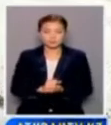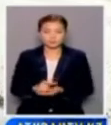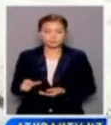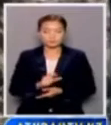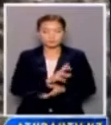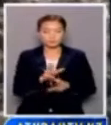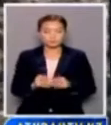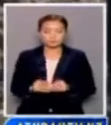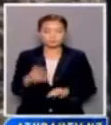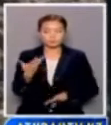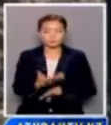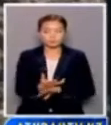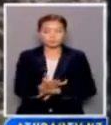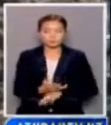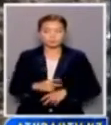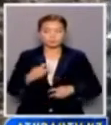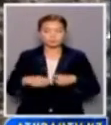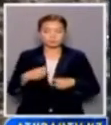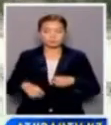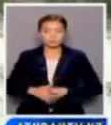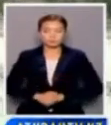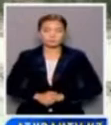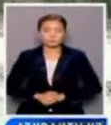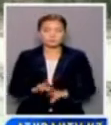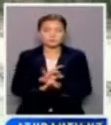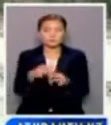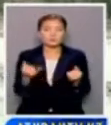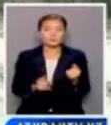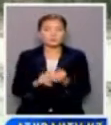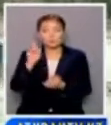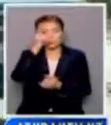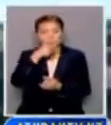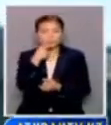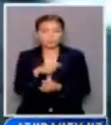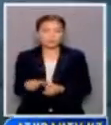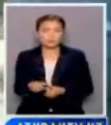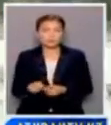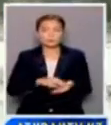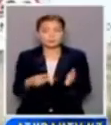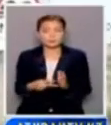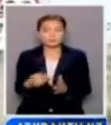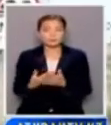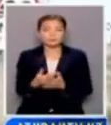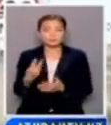жолдың бәрі ойық-ойық опырылып жатыр. Айта кетейік, жыл басынан бері сапалы жол жобасы